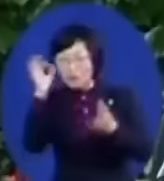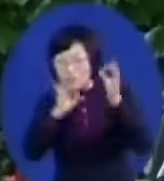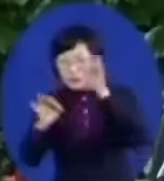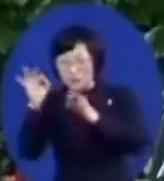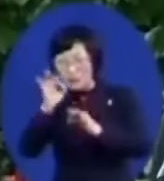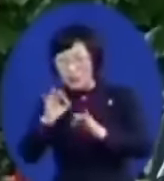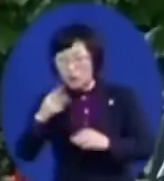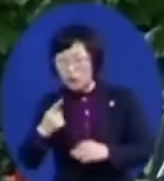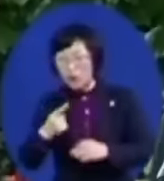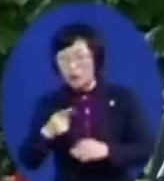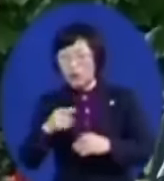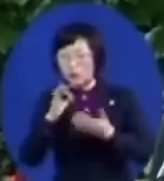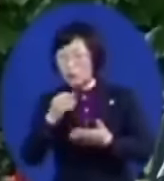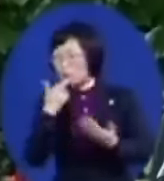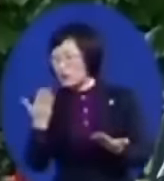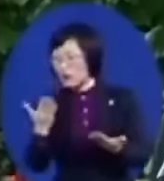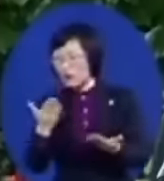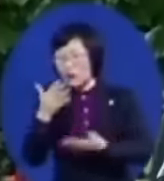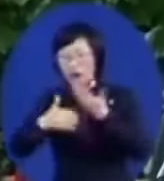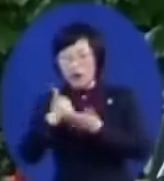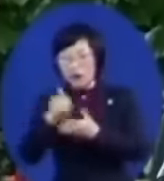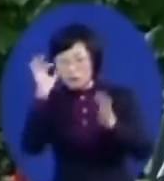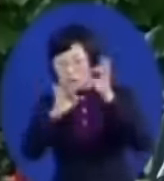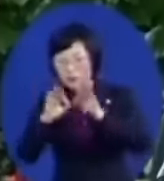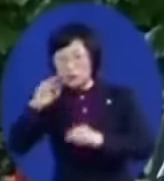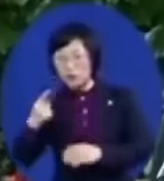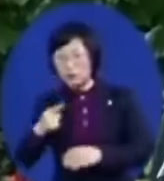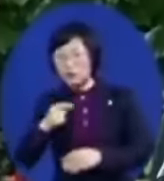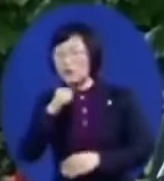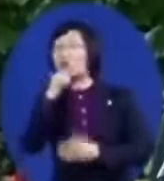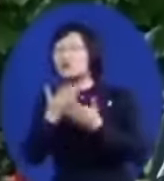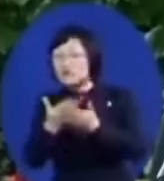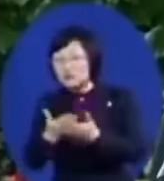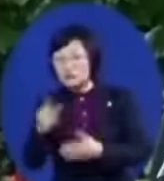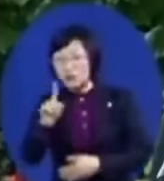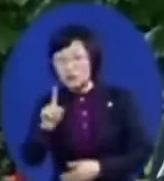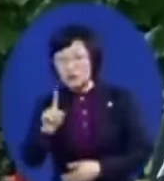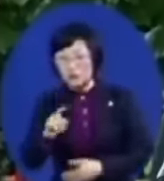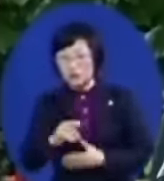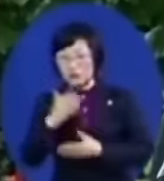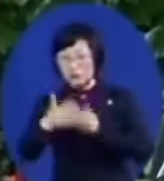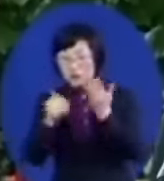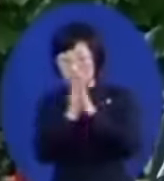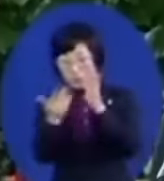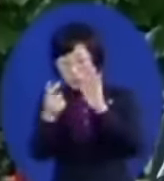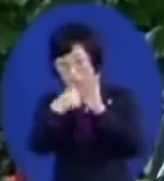없다, 하나님 찾아도 거지로 살아야 된다. 그럼 성경 뜯어 고쳐야지.